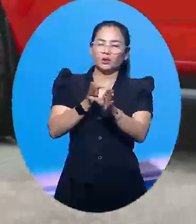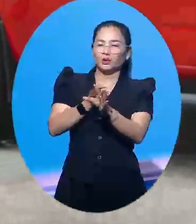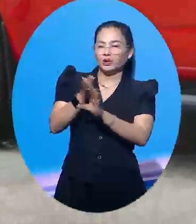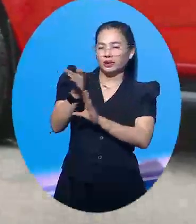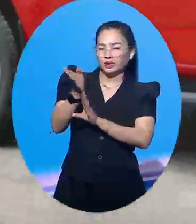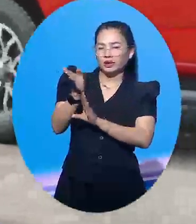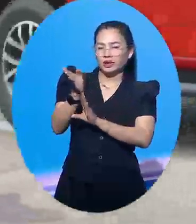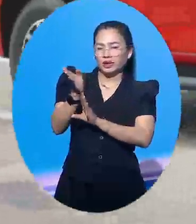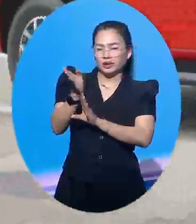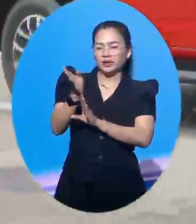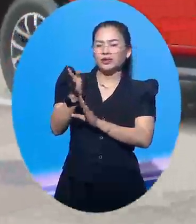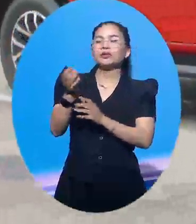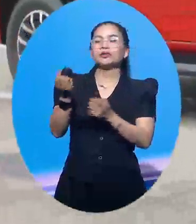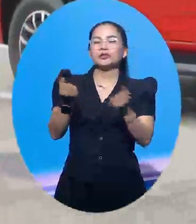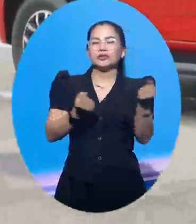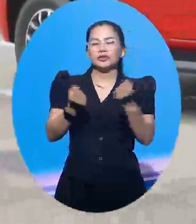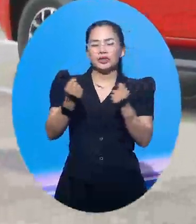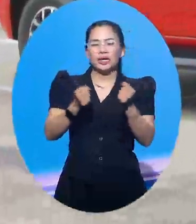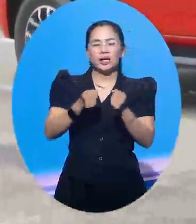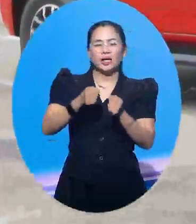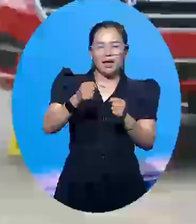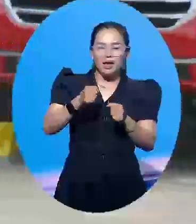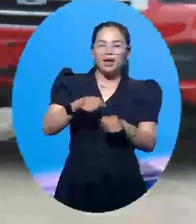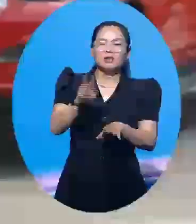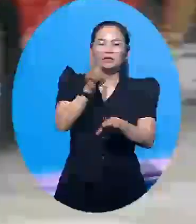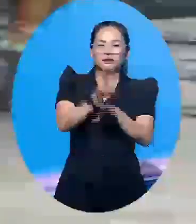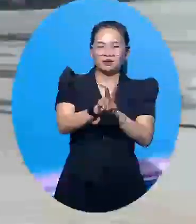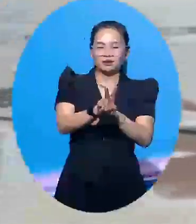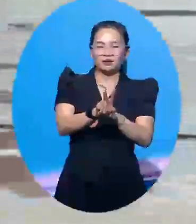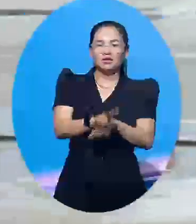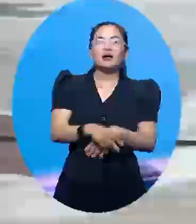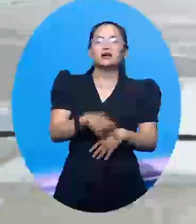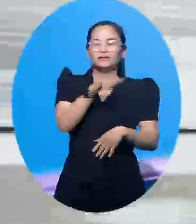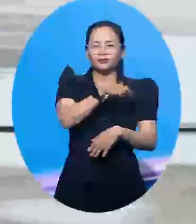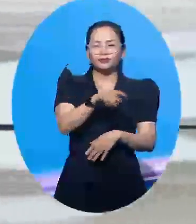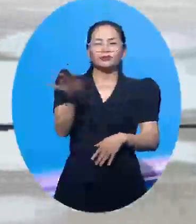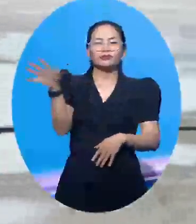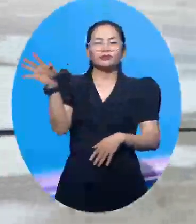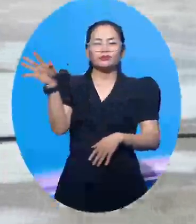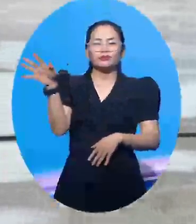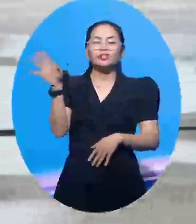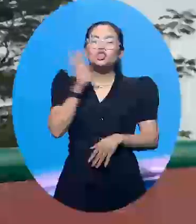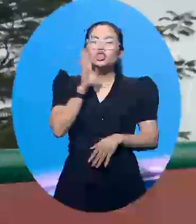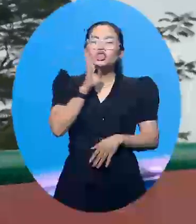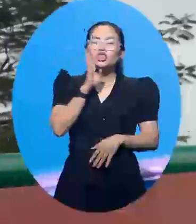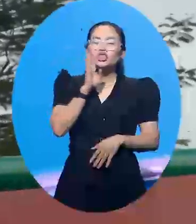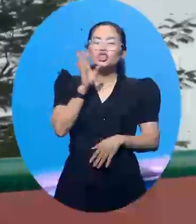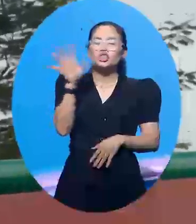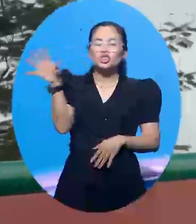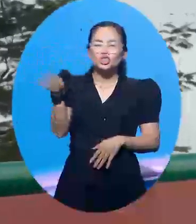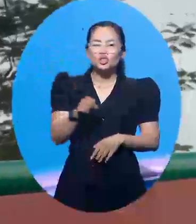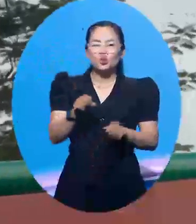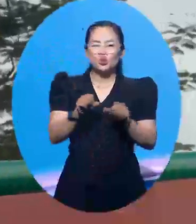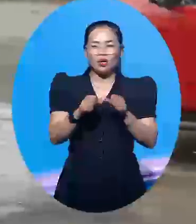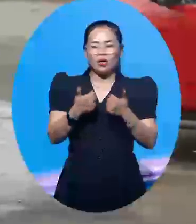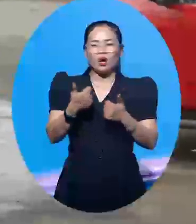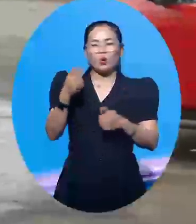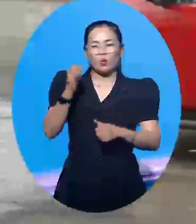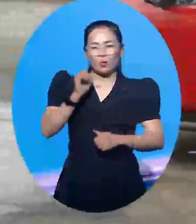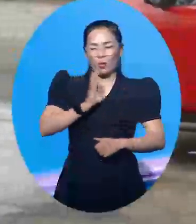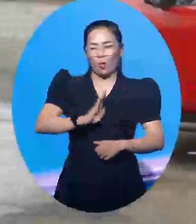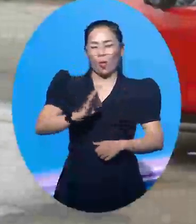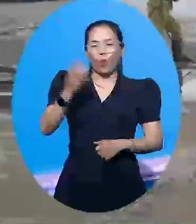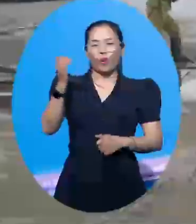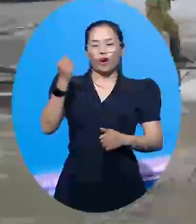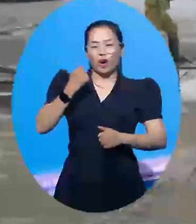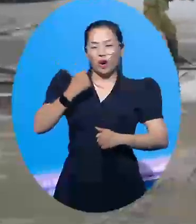thiết bị chữa cháy. Sản phẩm đã được thử nghiệm thực tế tại Trung tâm Thực phẩm Cục Công nghiệp An ninh và Cục Phòng cháy chữa cháy và Cứu nạn Cứu hộ Bộ Công an, được